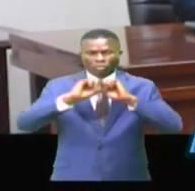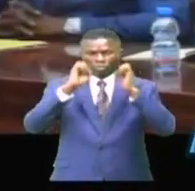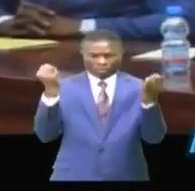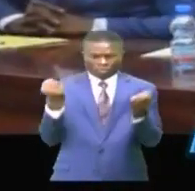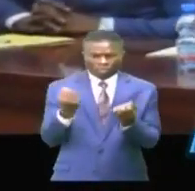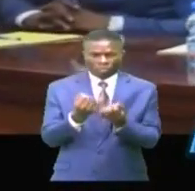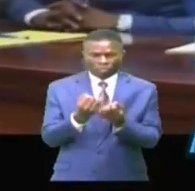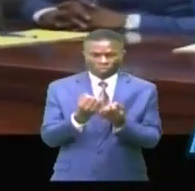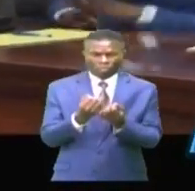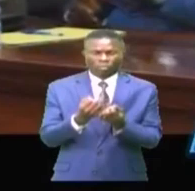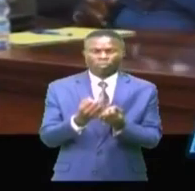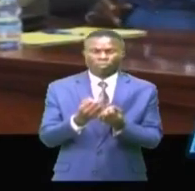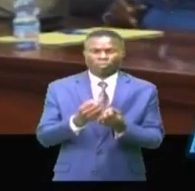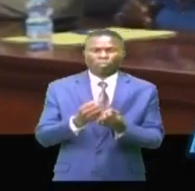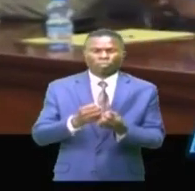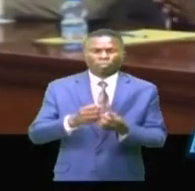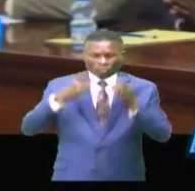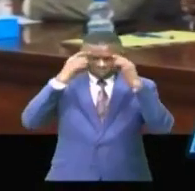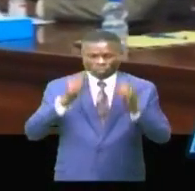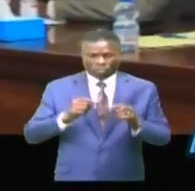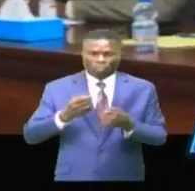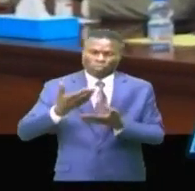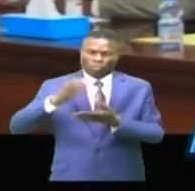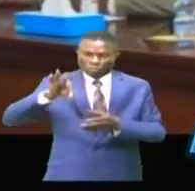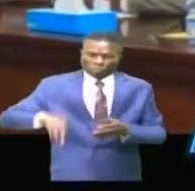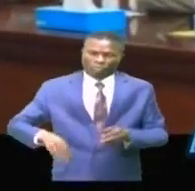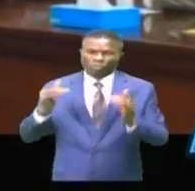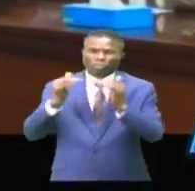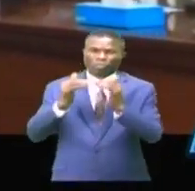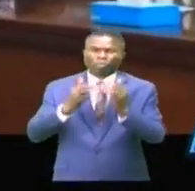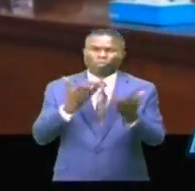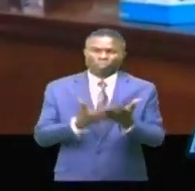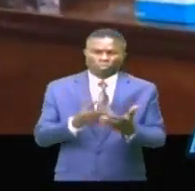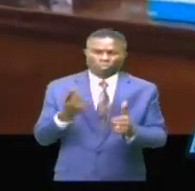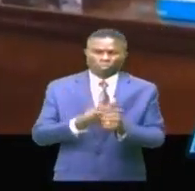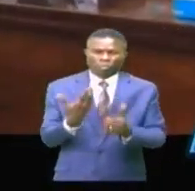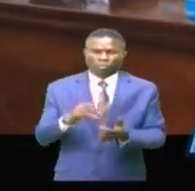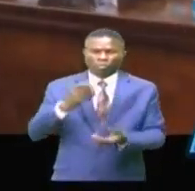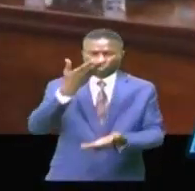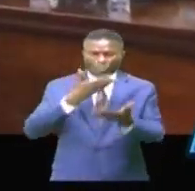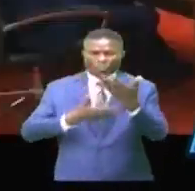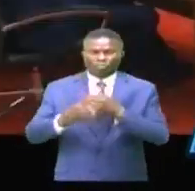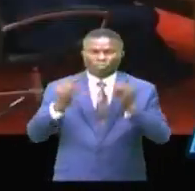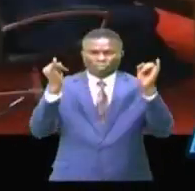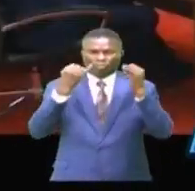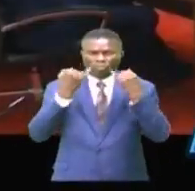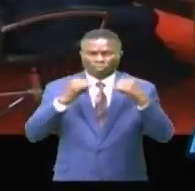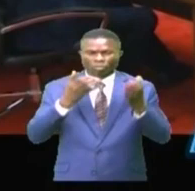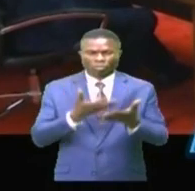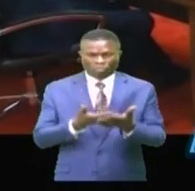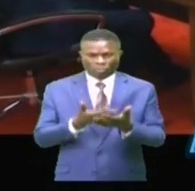tiré le meilleur parti de l'expertise de partie notamment en matière de chance d'information